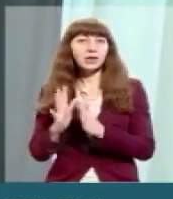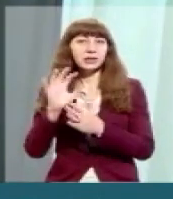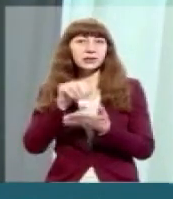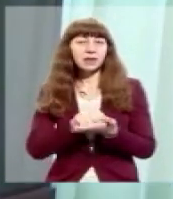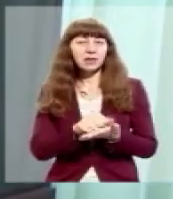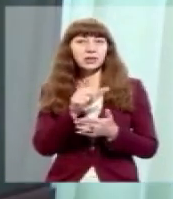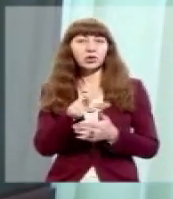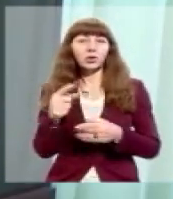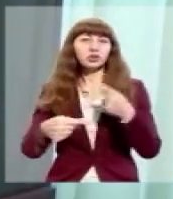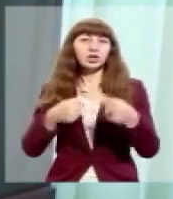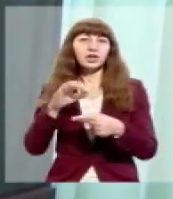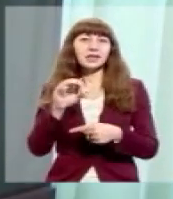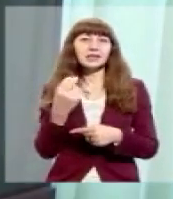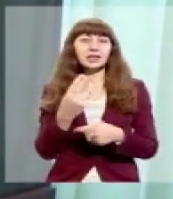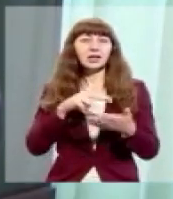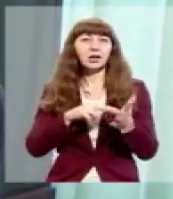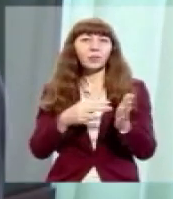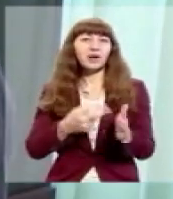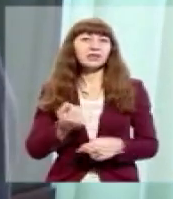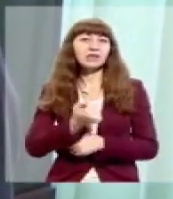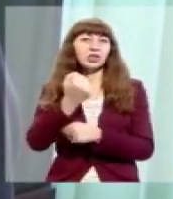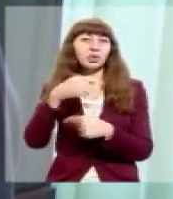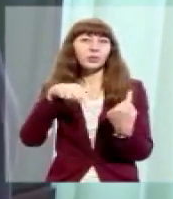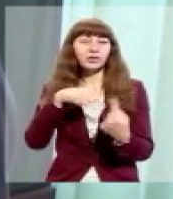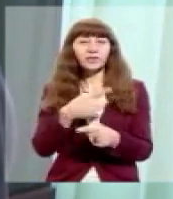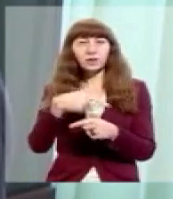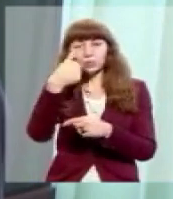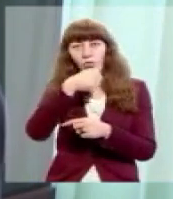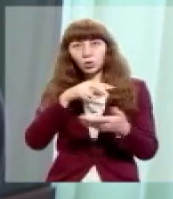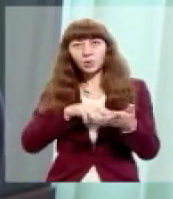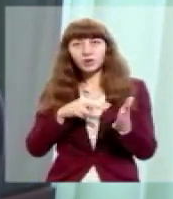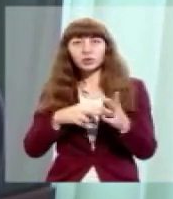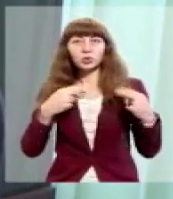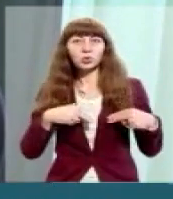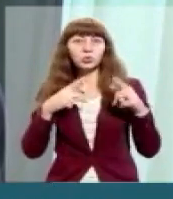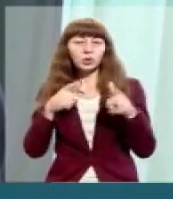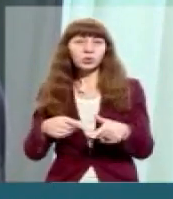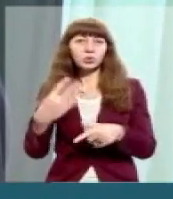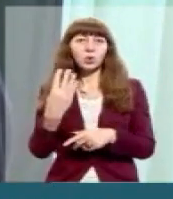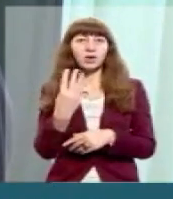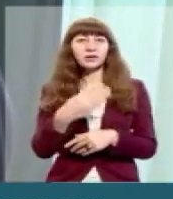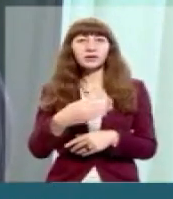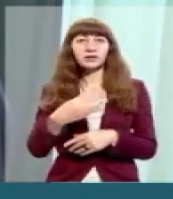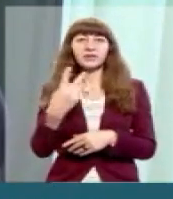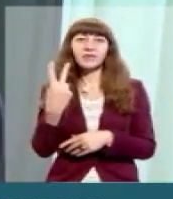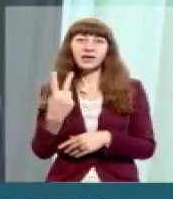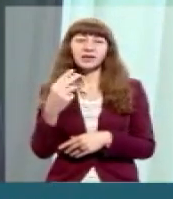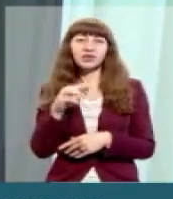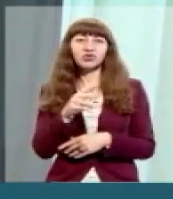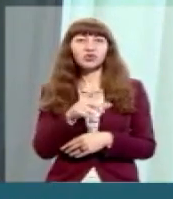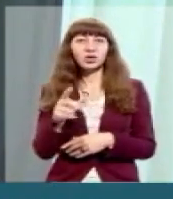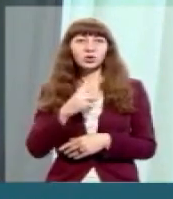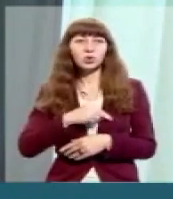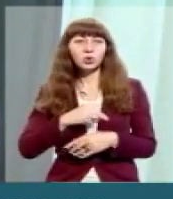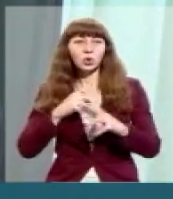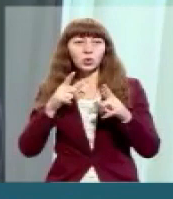қамту шаралары кәсіпкерлікті қолдауға арналған ұлттық жоба арқылы жүзеге асуда. Биыл шамамен 42 мыңнан астам адамды жұмыспен қамту жоспарланып отыр.